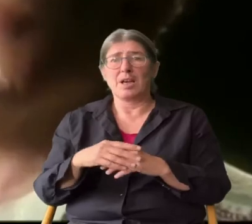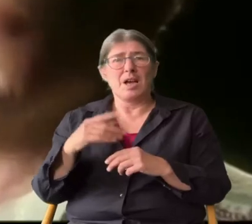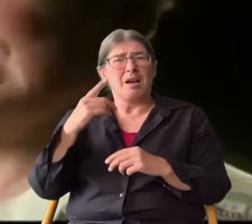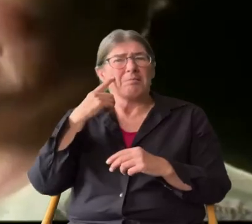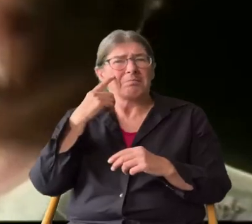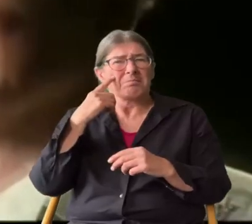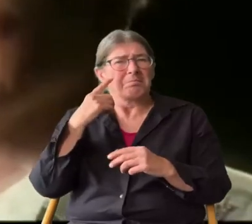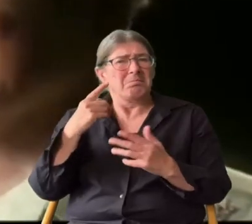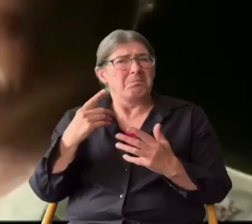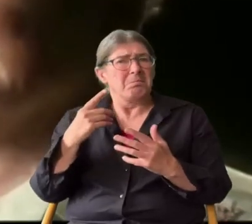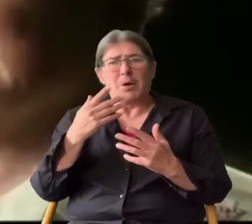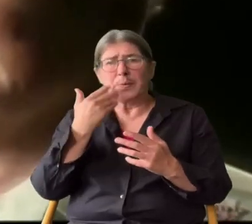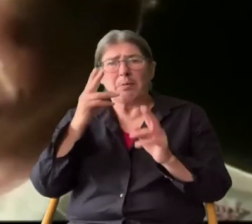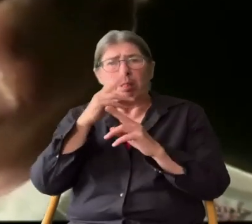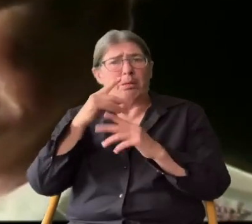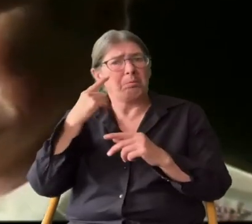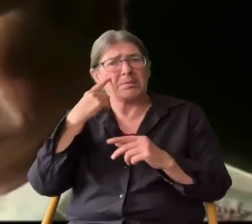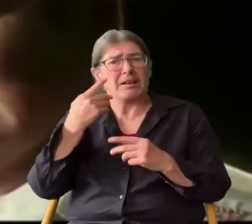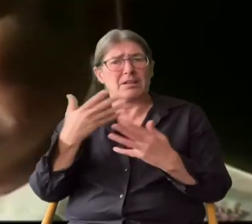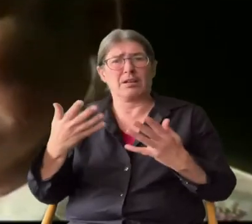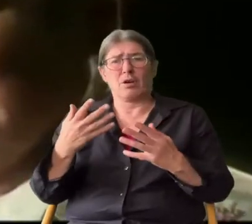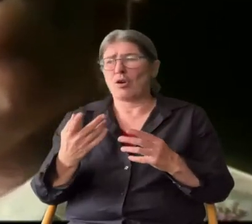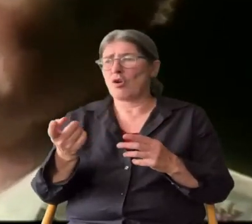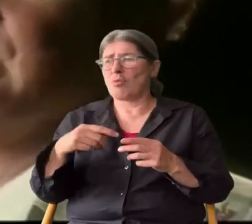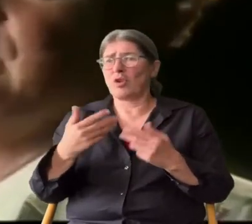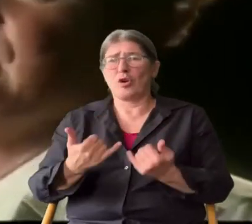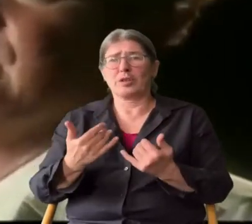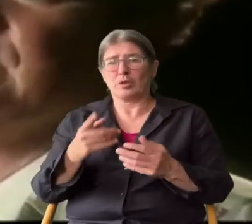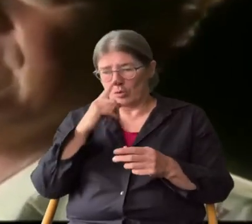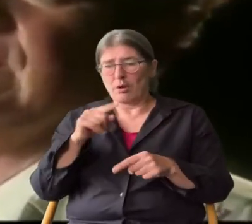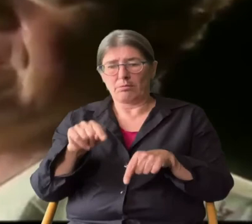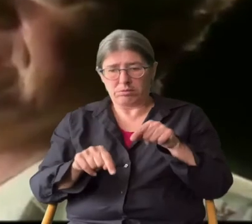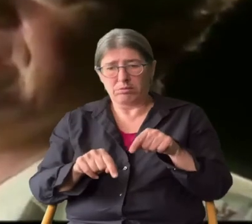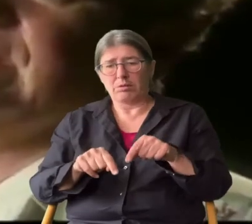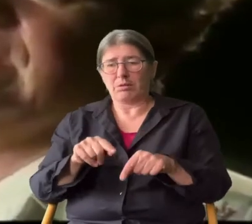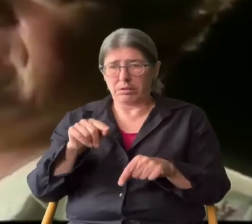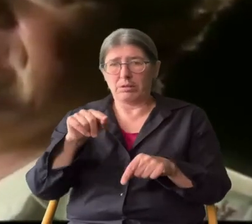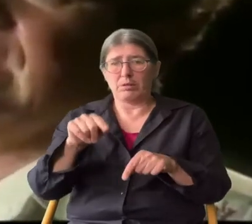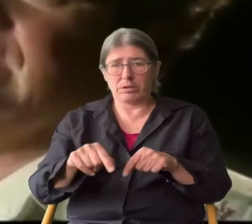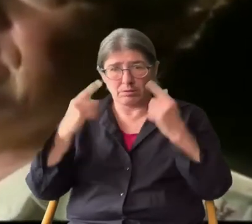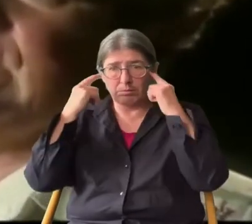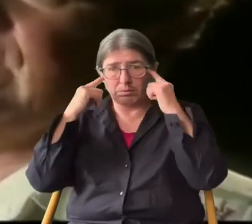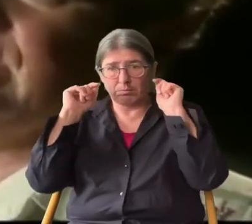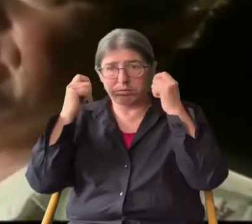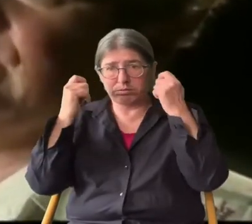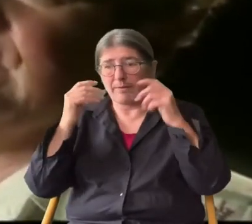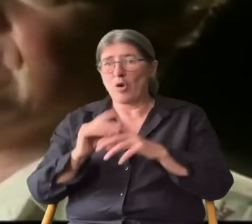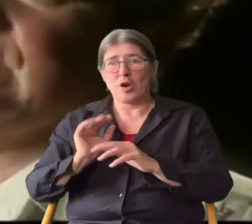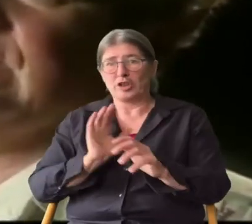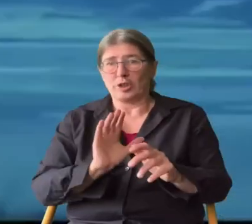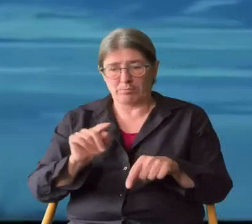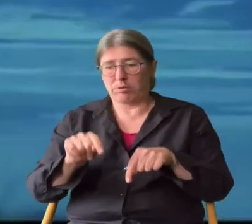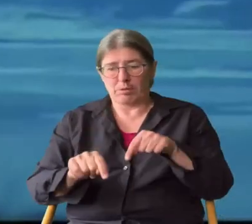Man denkt noch nicht mal, was kommt heute. Man schiebt nur die Füße vor sich her, da, wo man